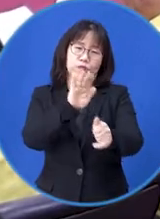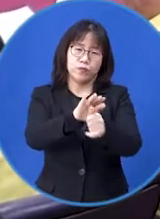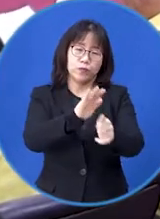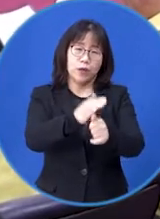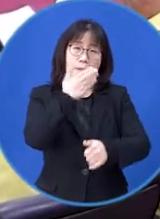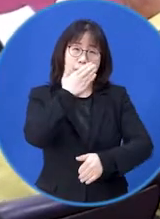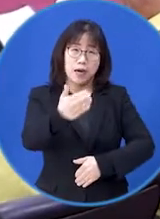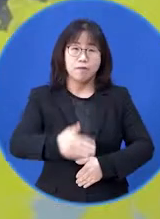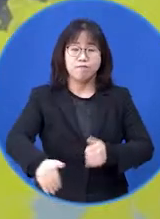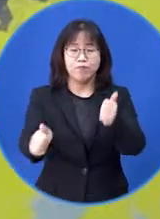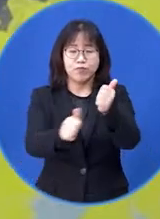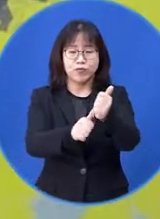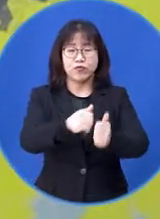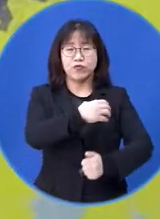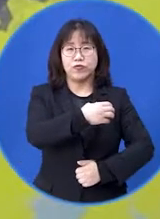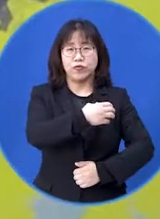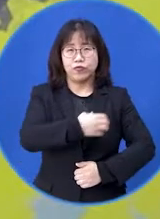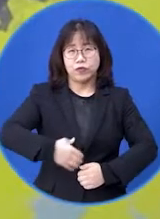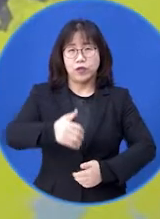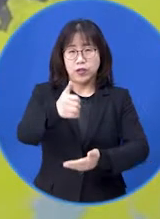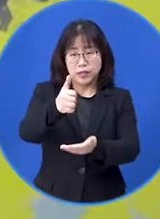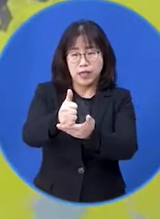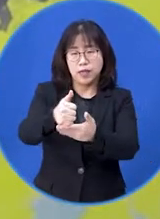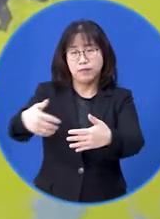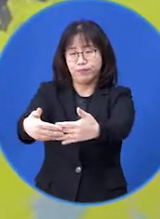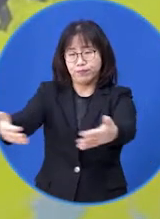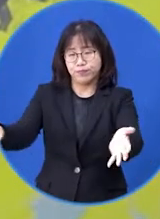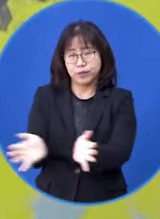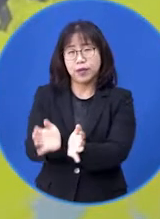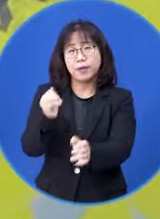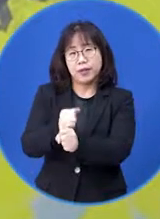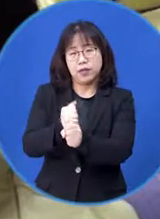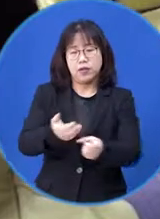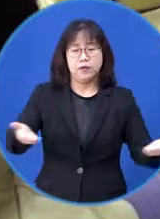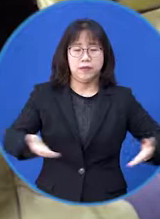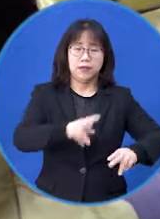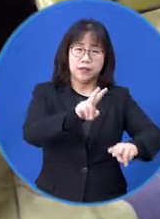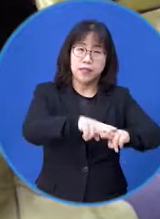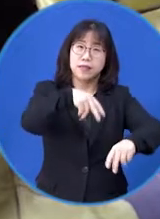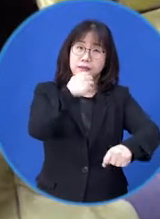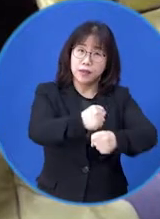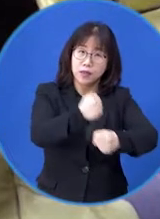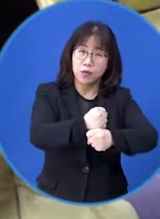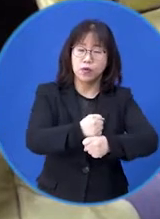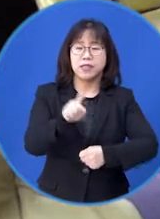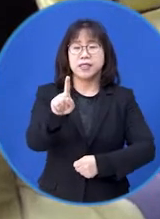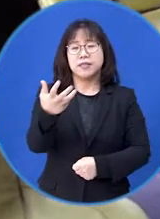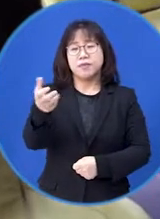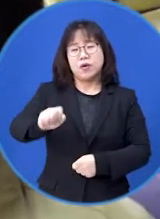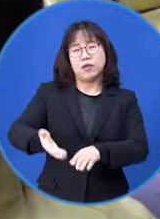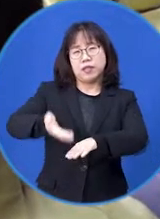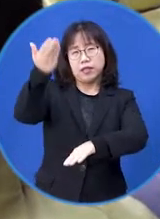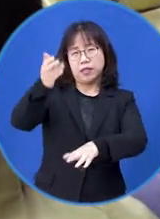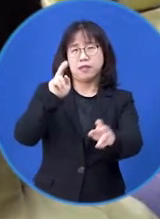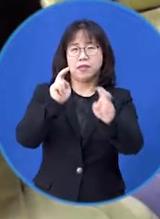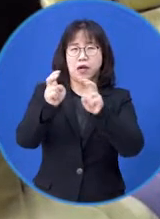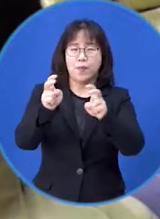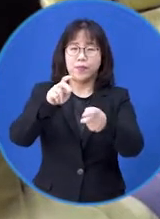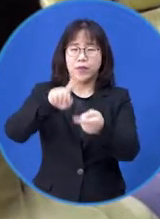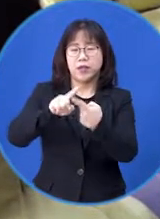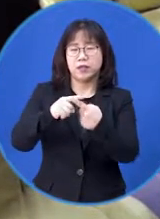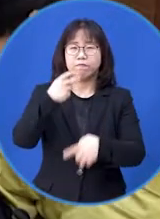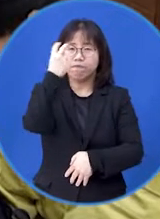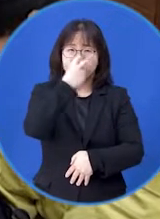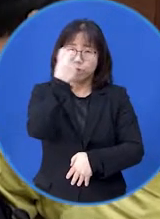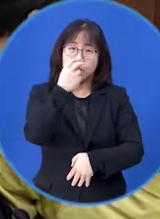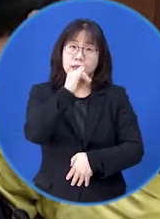원까지 지원하는 등 부구청장을 단장으로 한 신속집행 추진단을 구성해 일자리 사업, 10억 원 이상